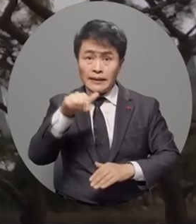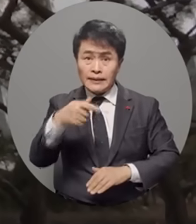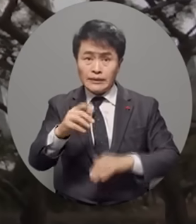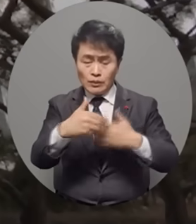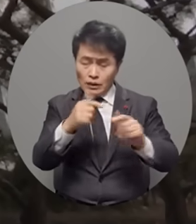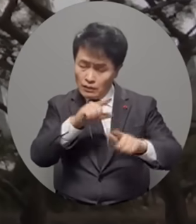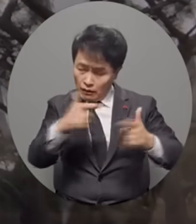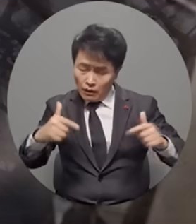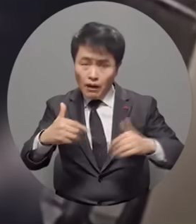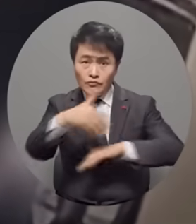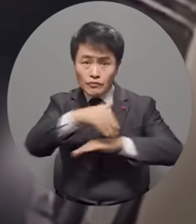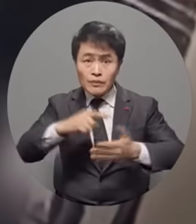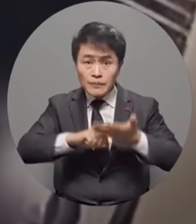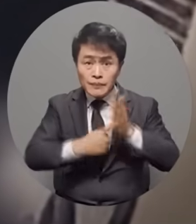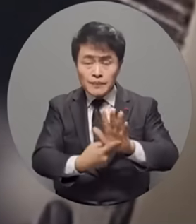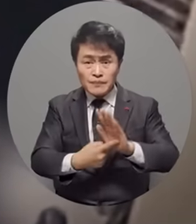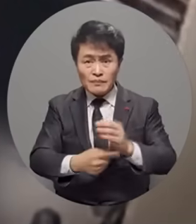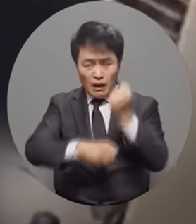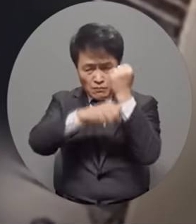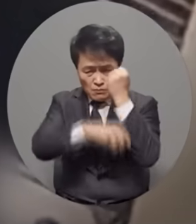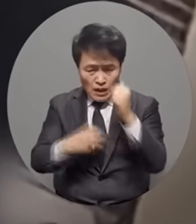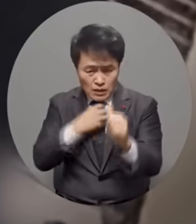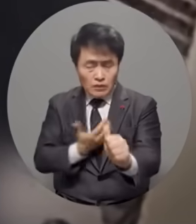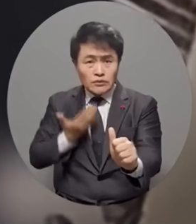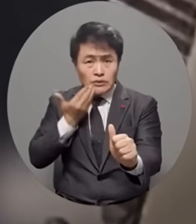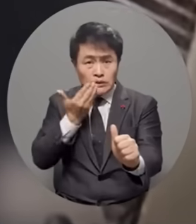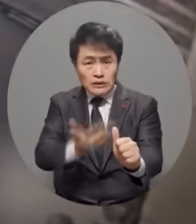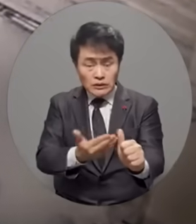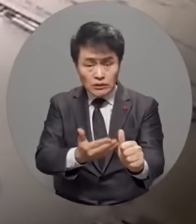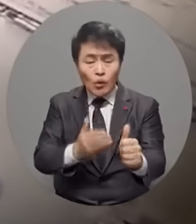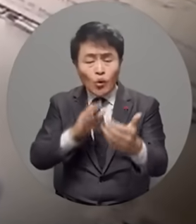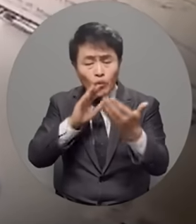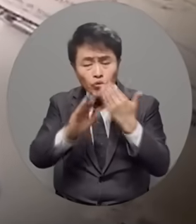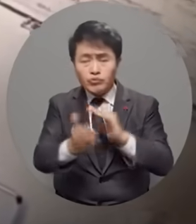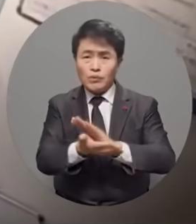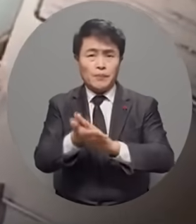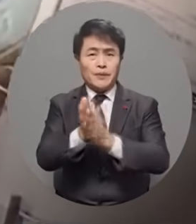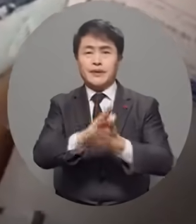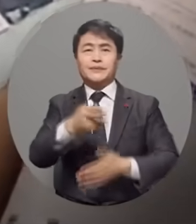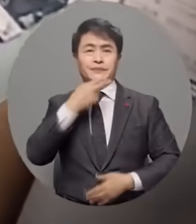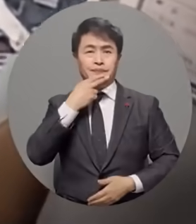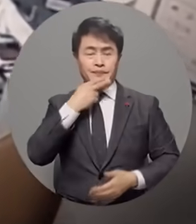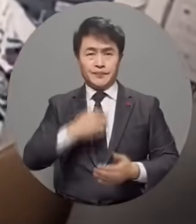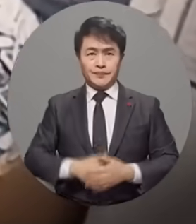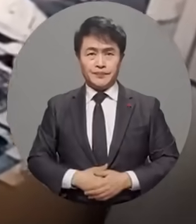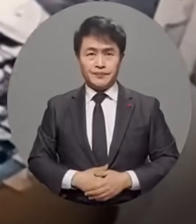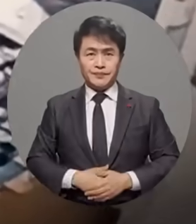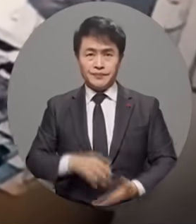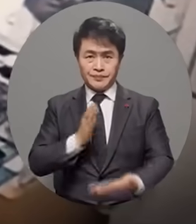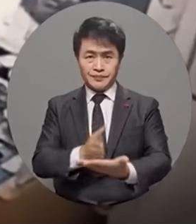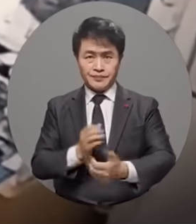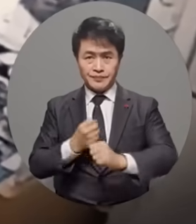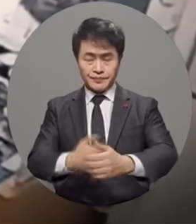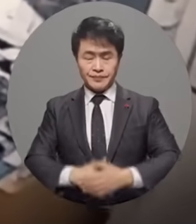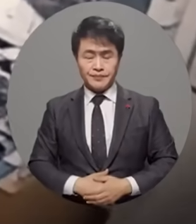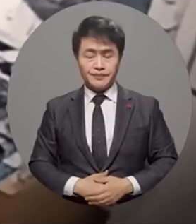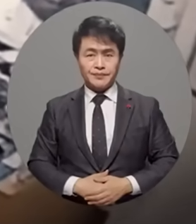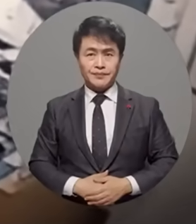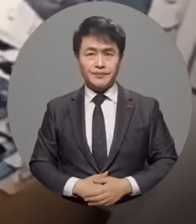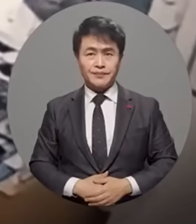있습니다. 하지만 뿌리 깊은 괴롭힘은 이후로도 변한 게 없습니다. MBC 뉴스 차주혁입니다.